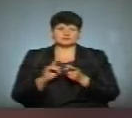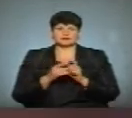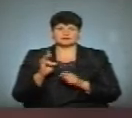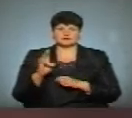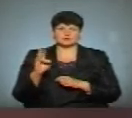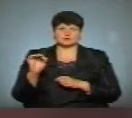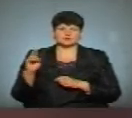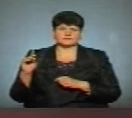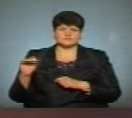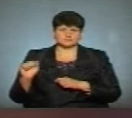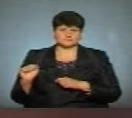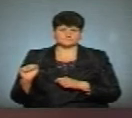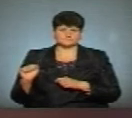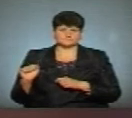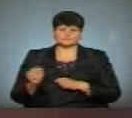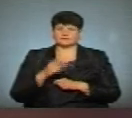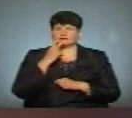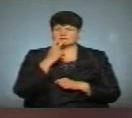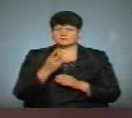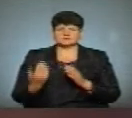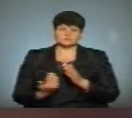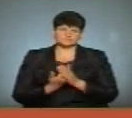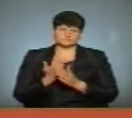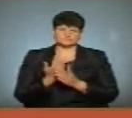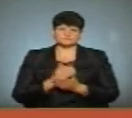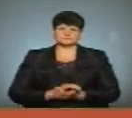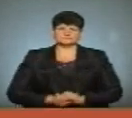Куцовська. Дивіться у випуску.